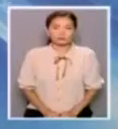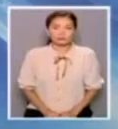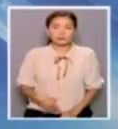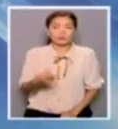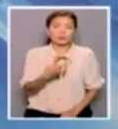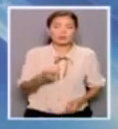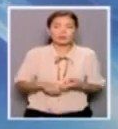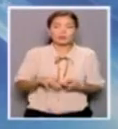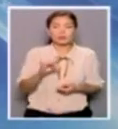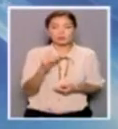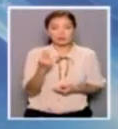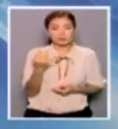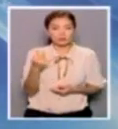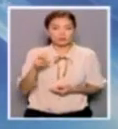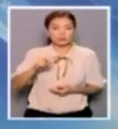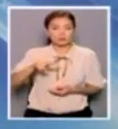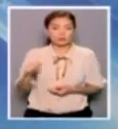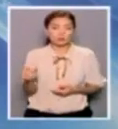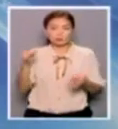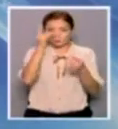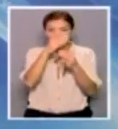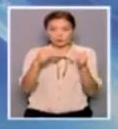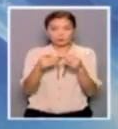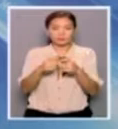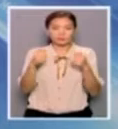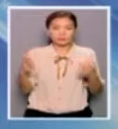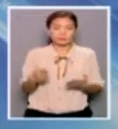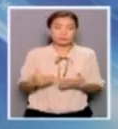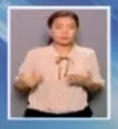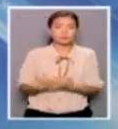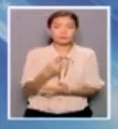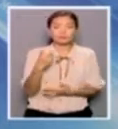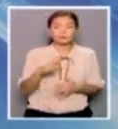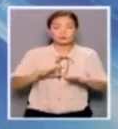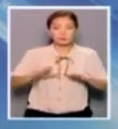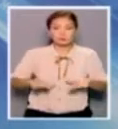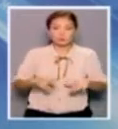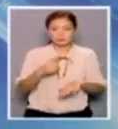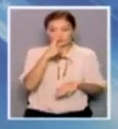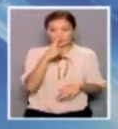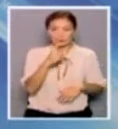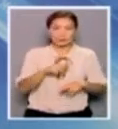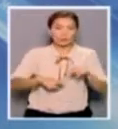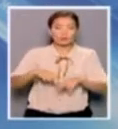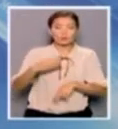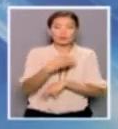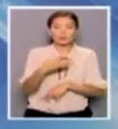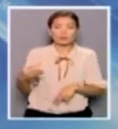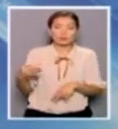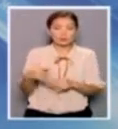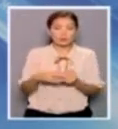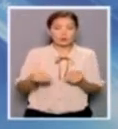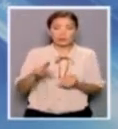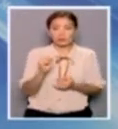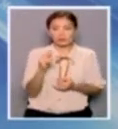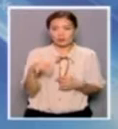Шахарға қарасты Еркінғала ауылдық округінде мәдениет үйі ашылды. Жаңа нысан 200 орындық. Биыл бой көтерген ғимаратты жергілікті